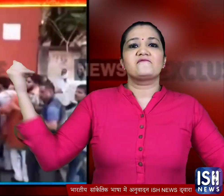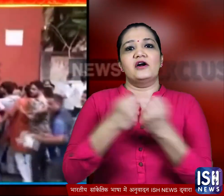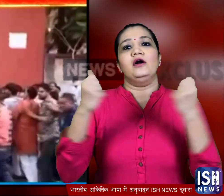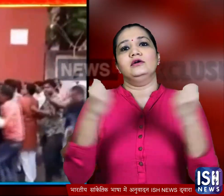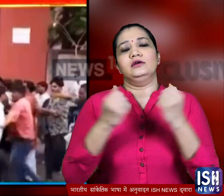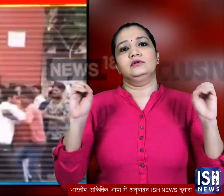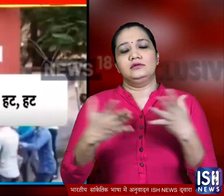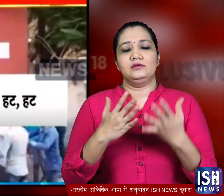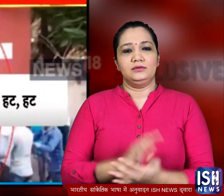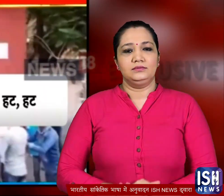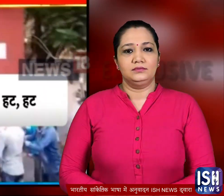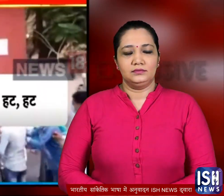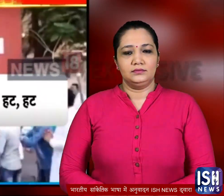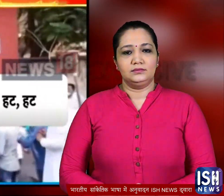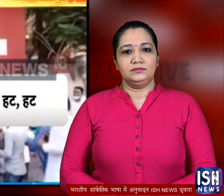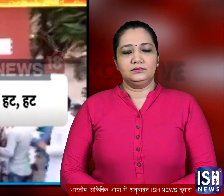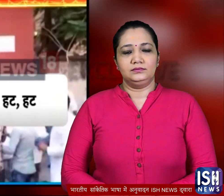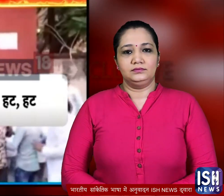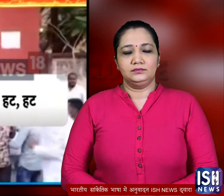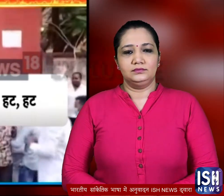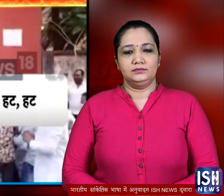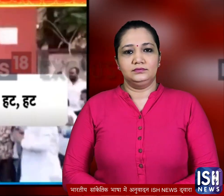फिर हाथापाई तक पहुंच गई।